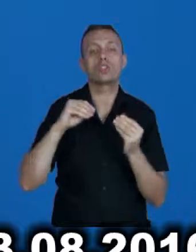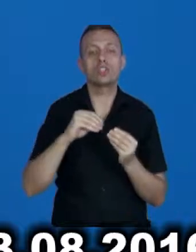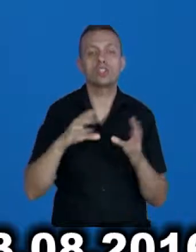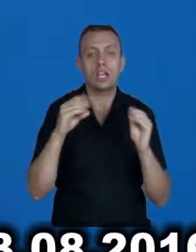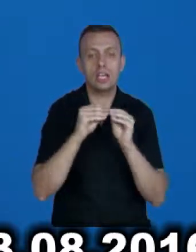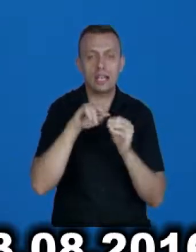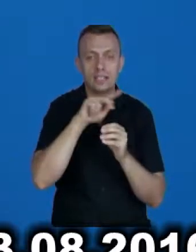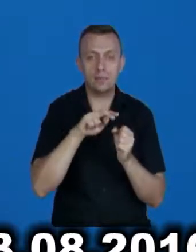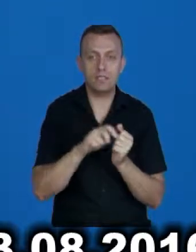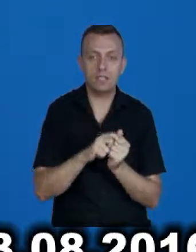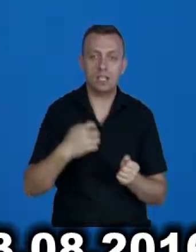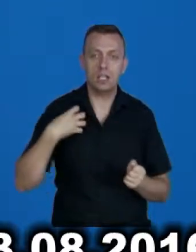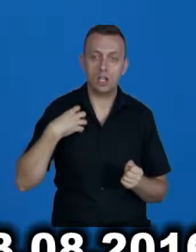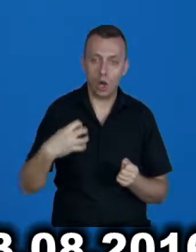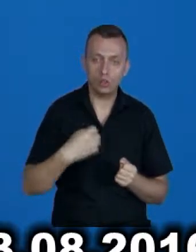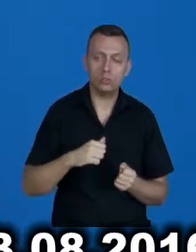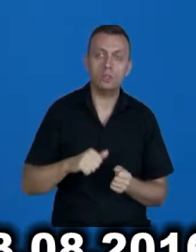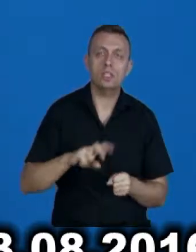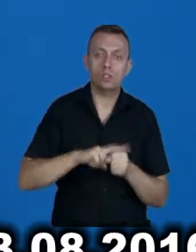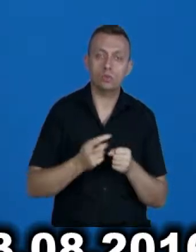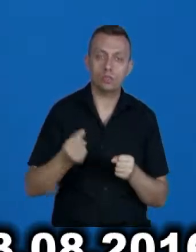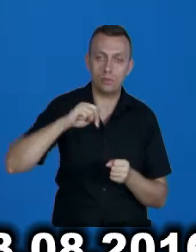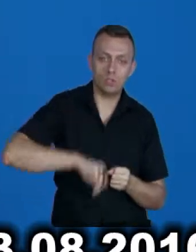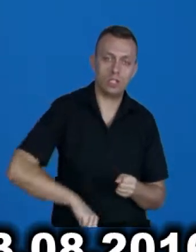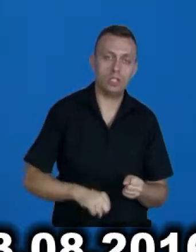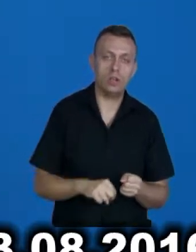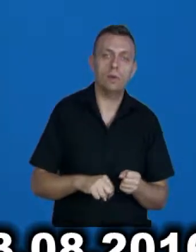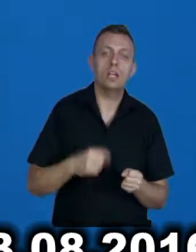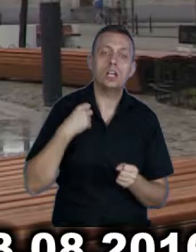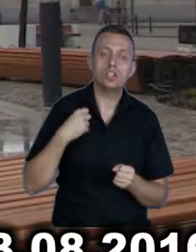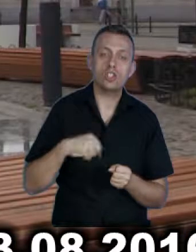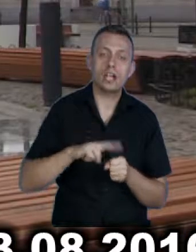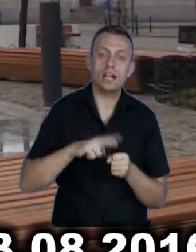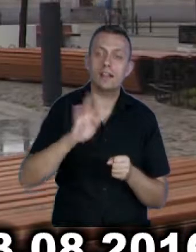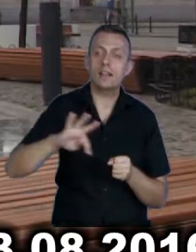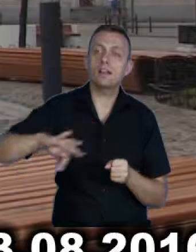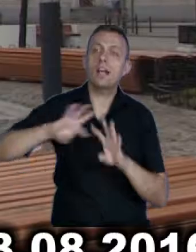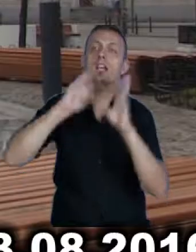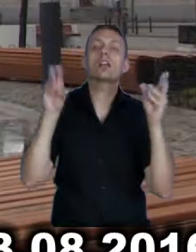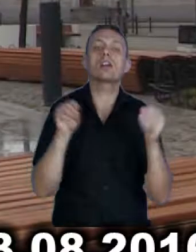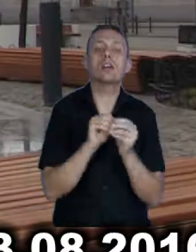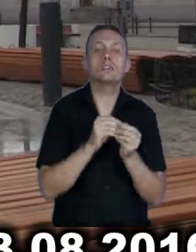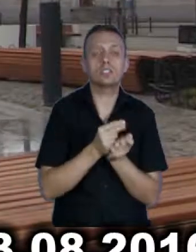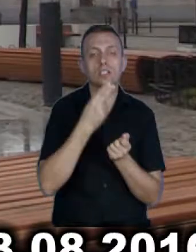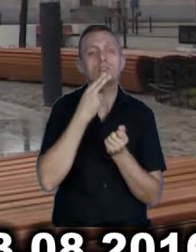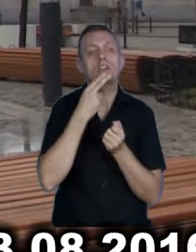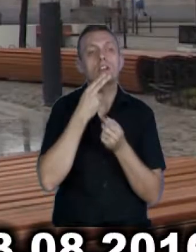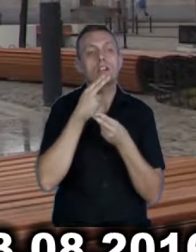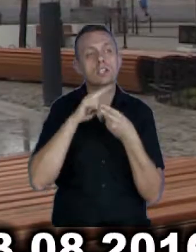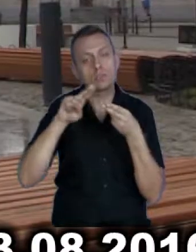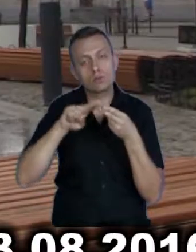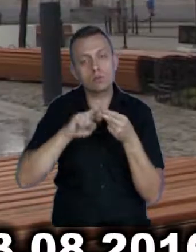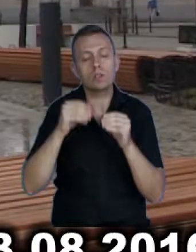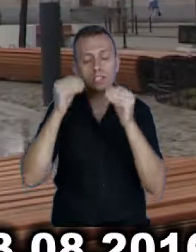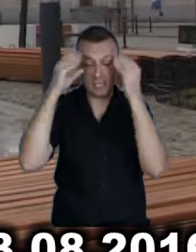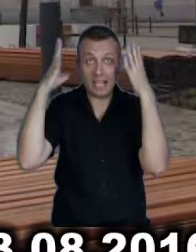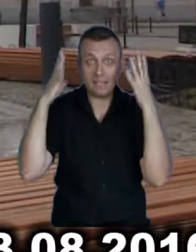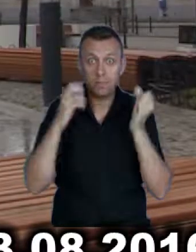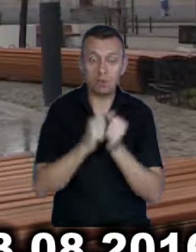zakończenie turnusu, więc będzie na pewno więcej zabaw przed biblioteką. Historia wzywa do Kutna króla